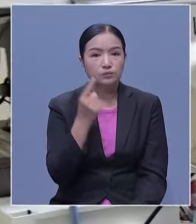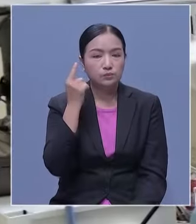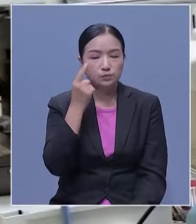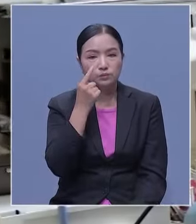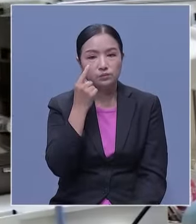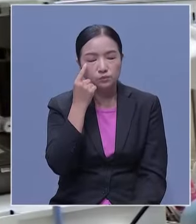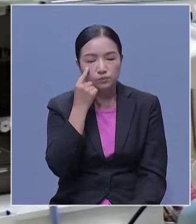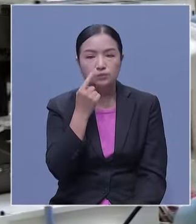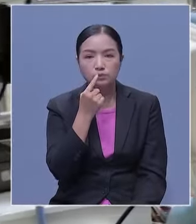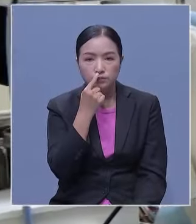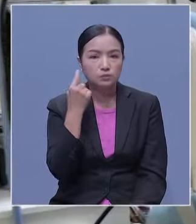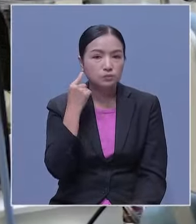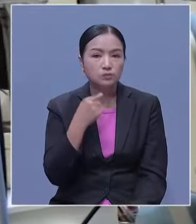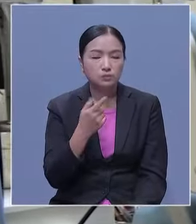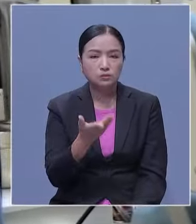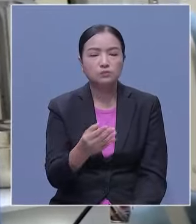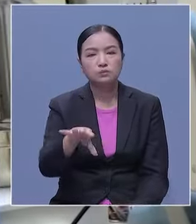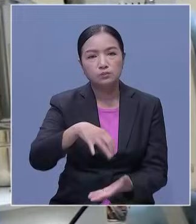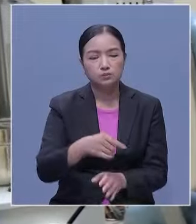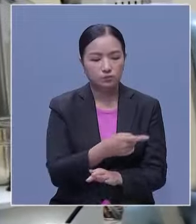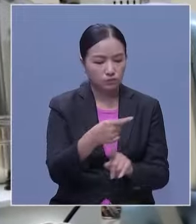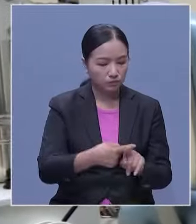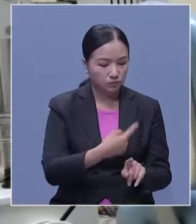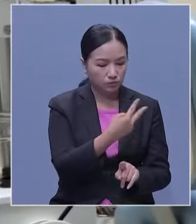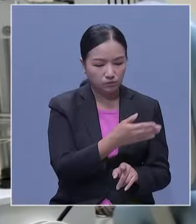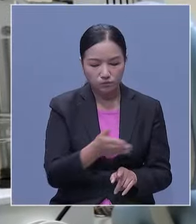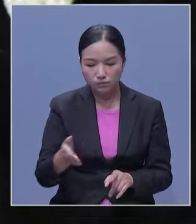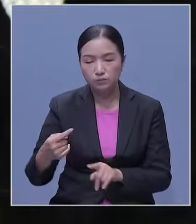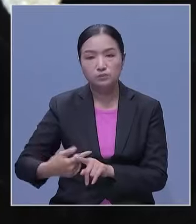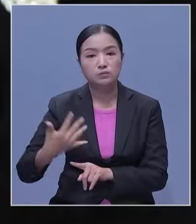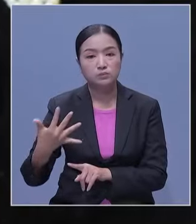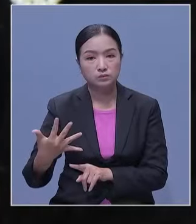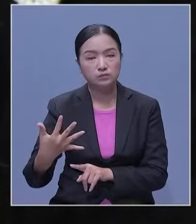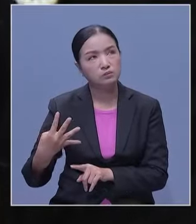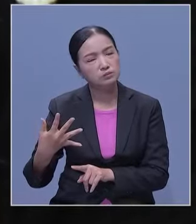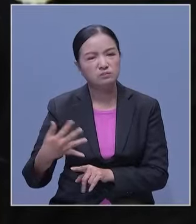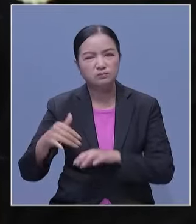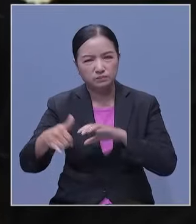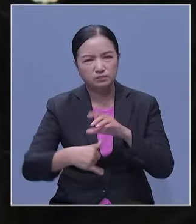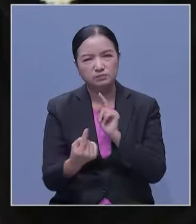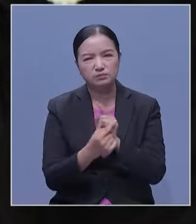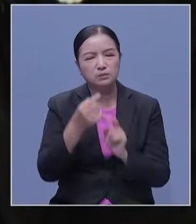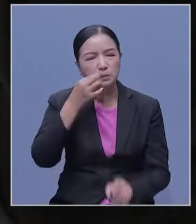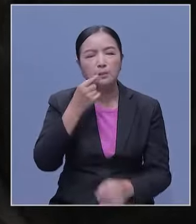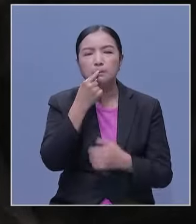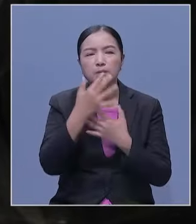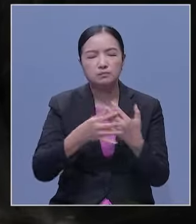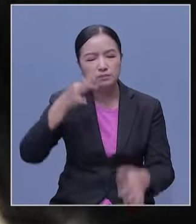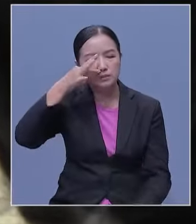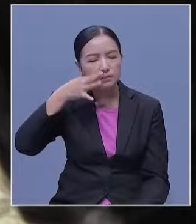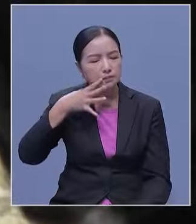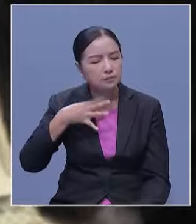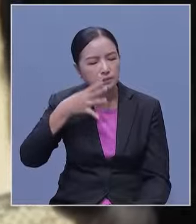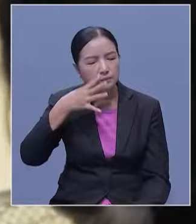ช่วงเดือนกุมภาพันธ์ถึงเมษายนมีผู้ป่วยที่มาหาคุณหมอแล้วบอกว่าเลือดกำเดาไหลโดยไม่ทราบสาเหตุเพิ่